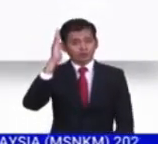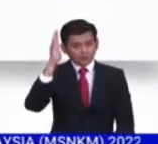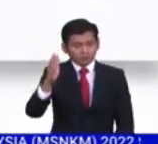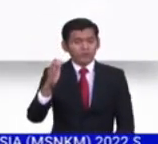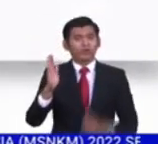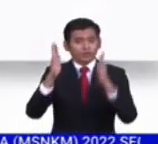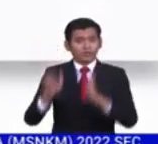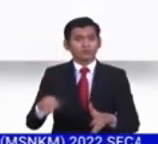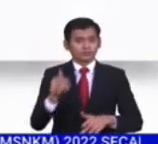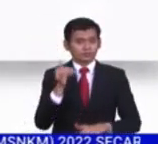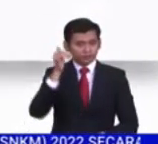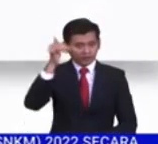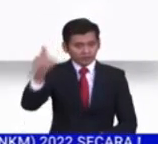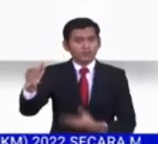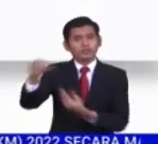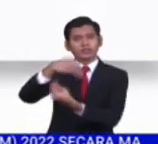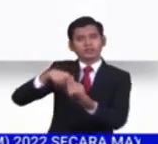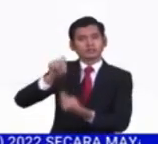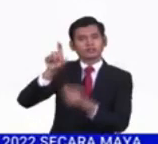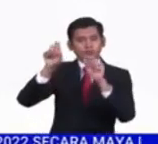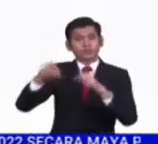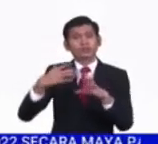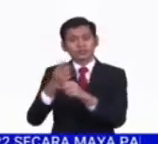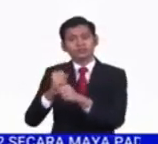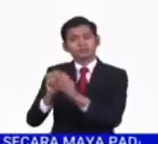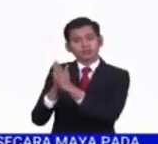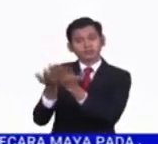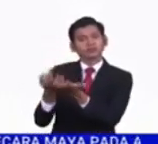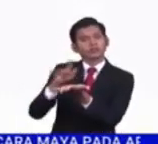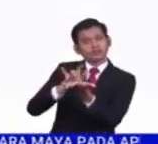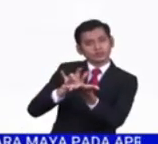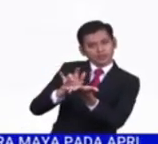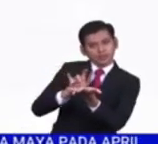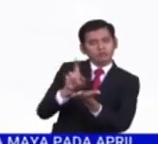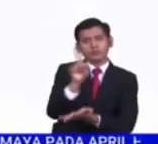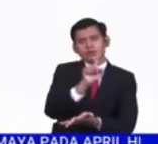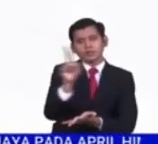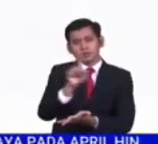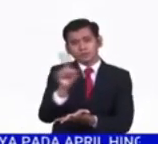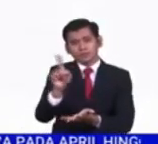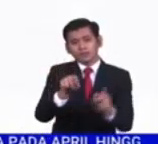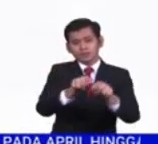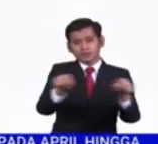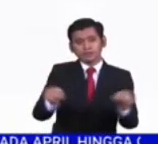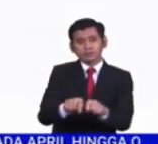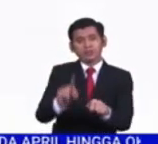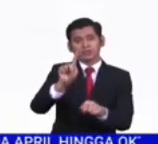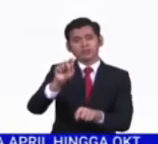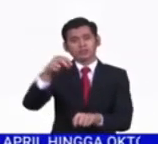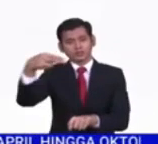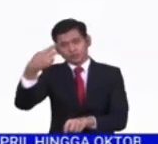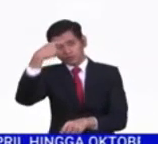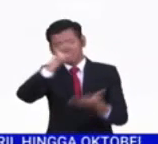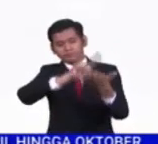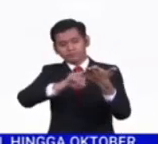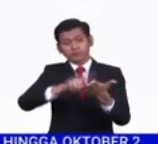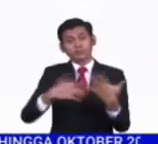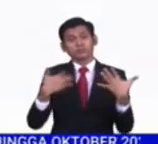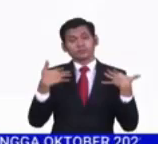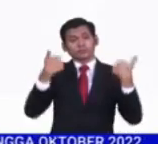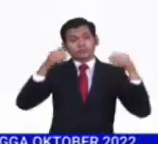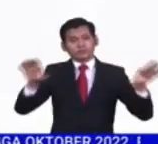perlu mendapatkan buku rekod rawatan di mana-mana cawangan TH berhampiran bagi membolehkan pemeriksaan kesihatan